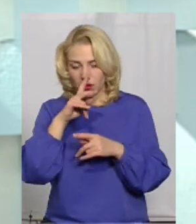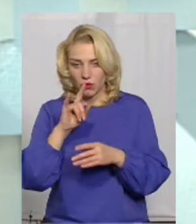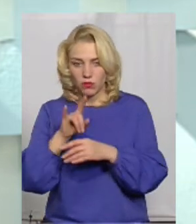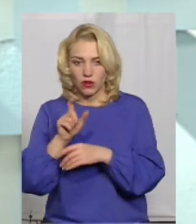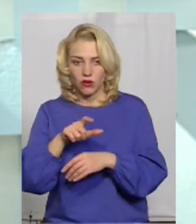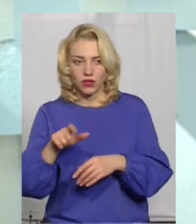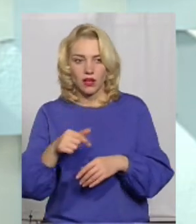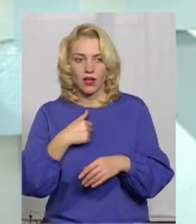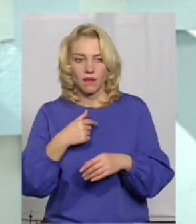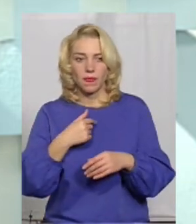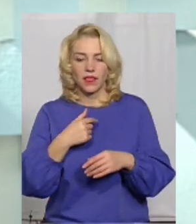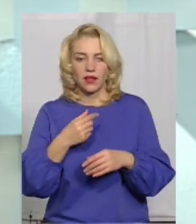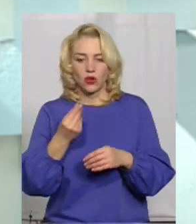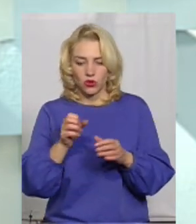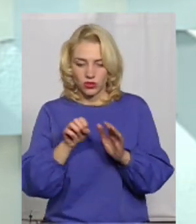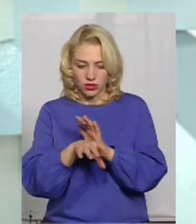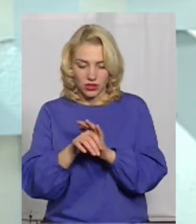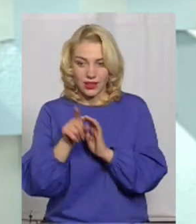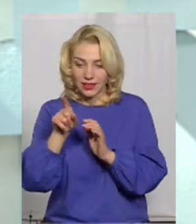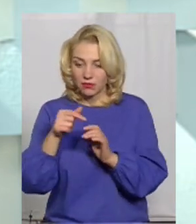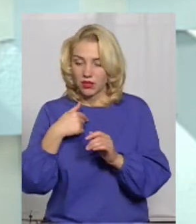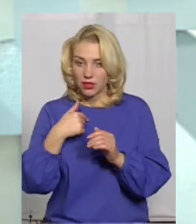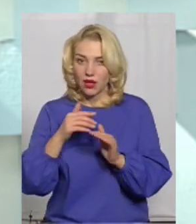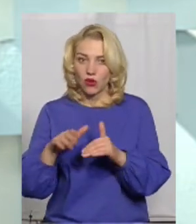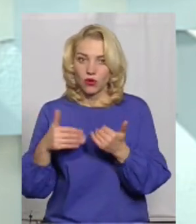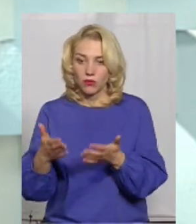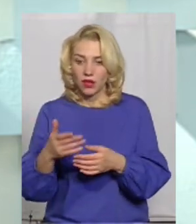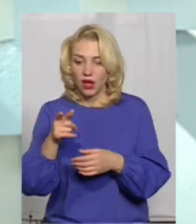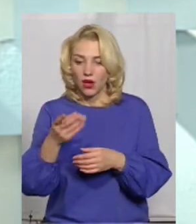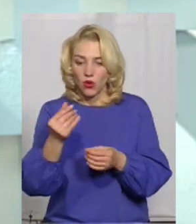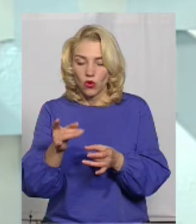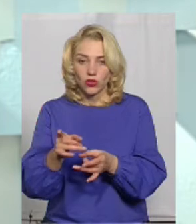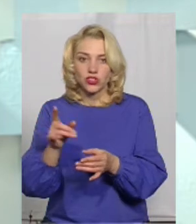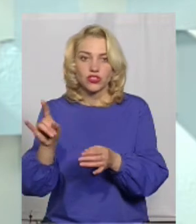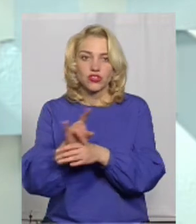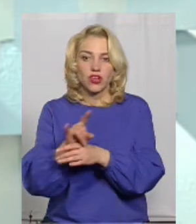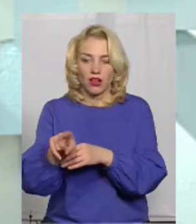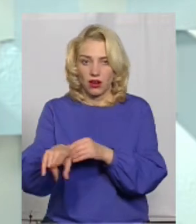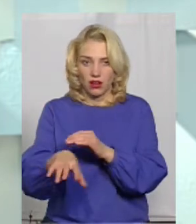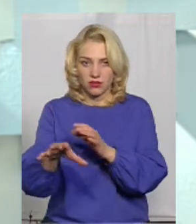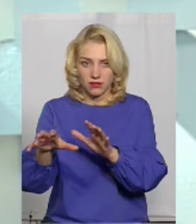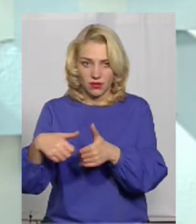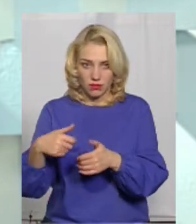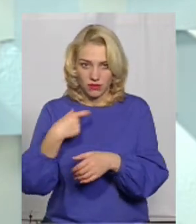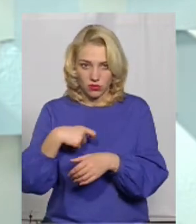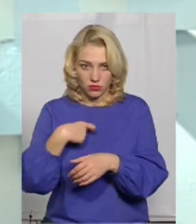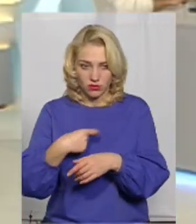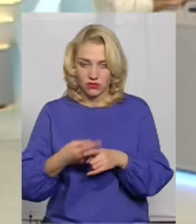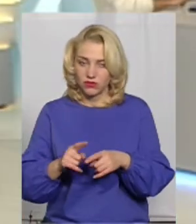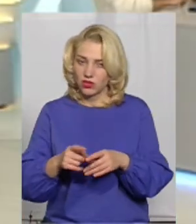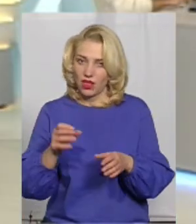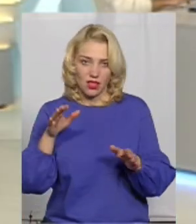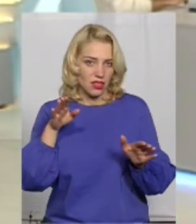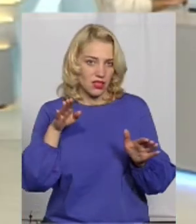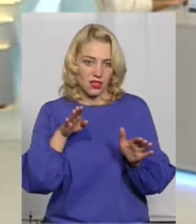що от я скинула гроші, ти порекомендувала, а вони пішли просто шахраю в карман. Ось це найгірше.